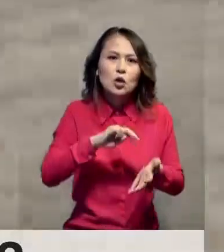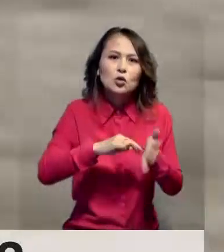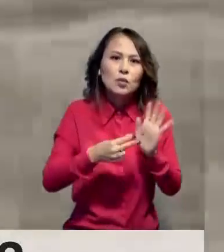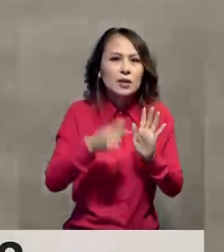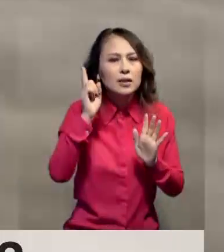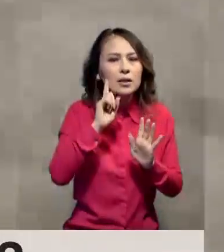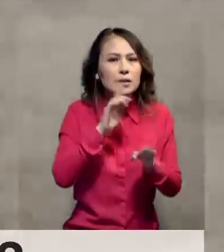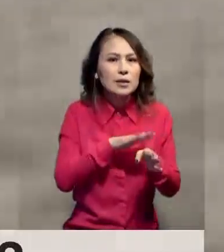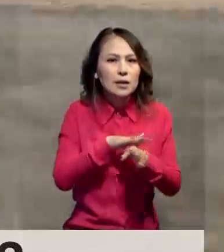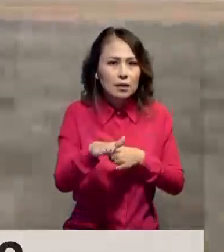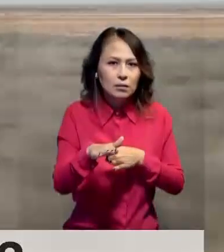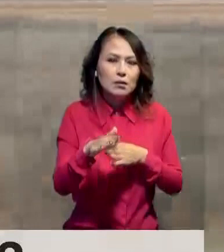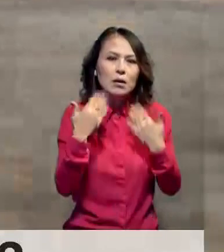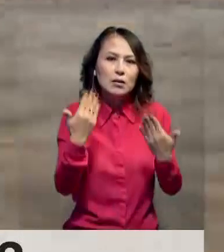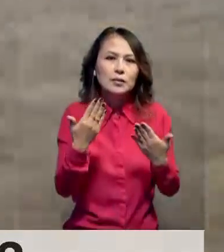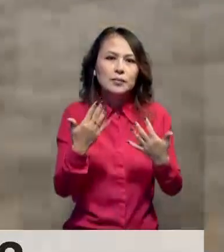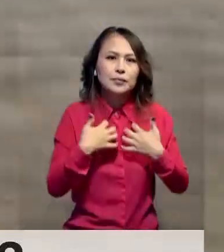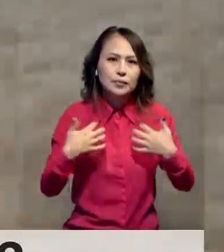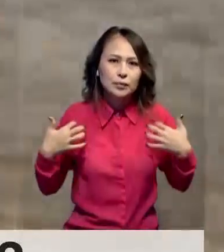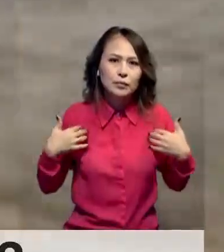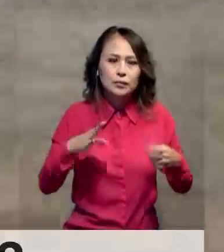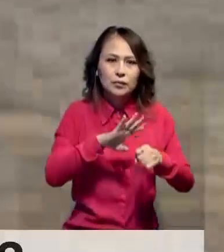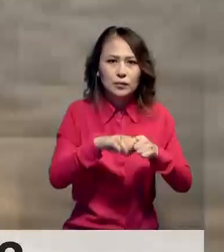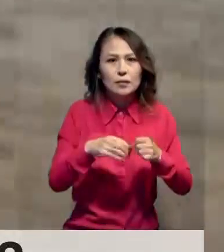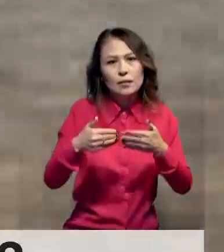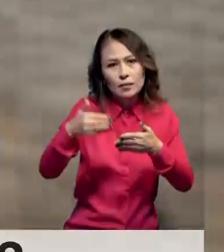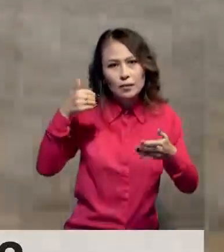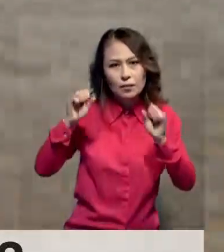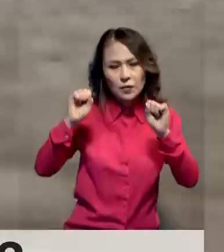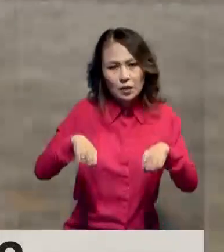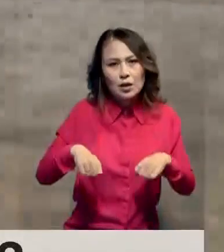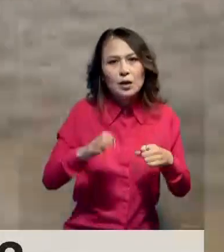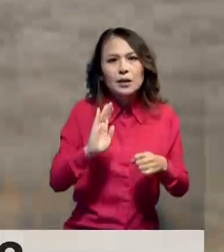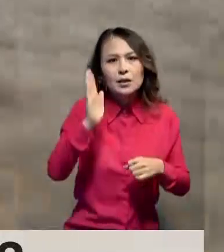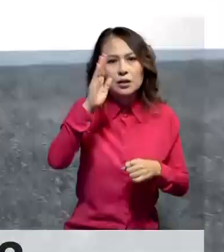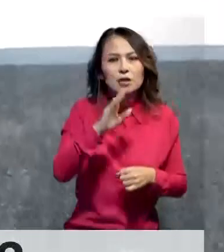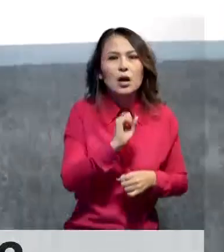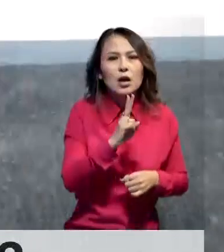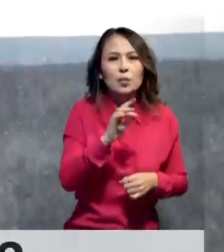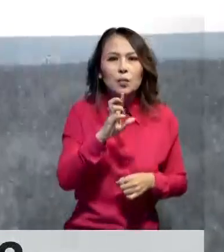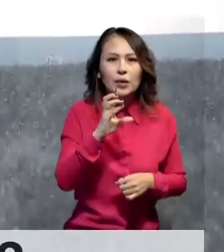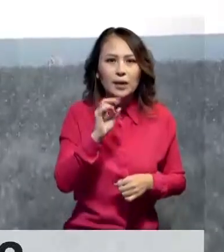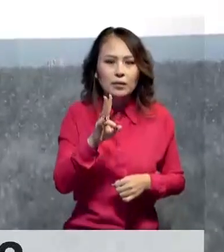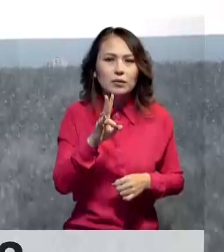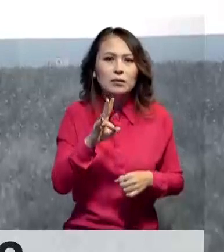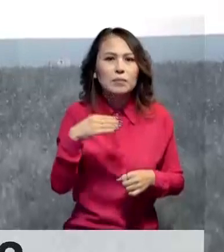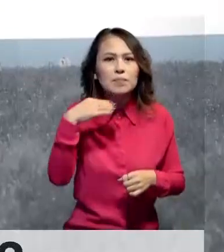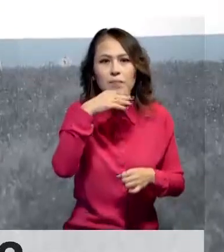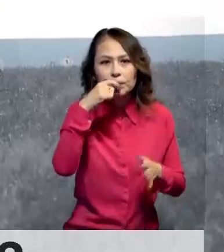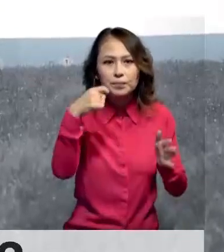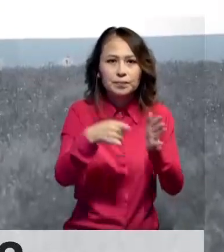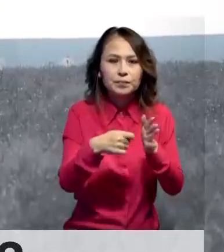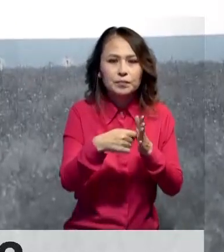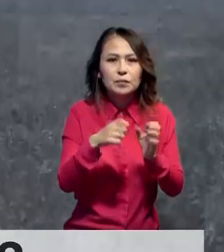жасайды. Жоба сәтті іске асса, киелі аңның жойылып кетуінің алдын алуға болады. Тіпті келешекте ақбөкеннің еті